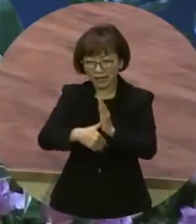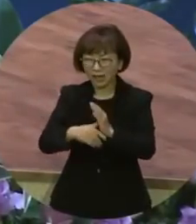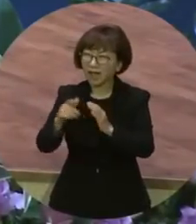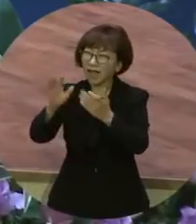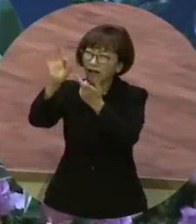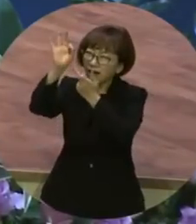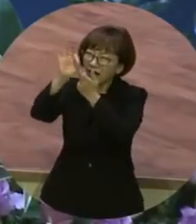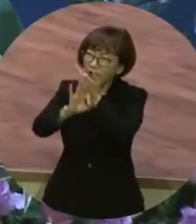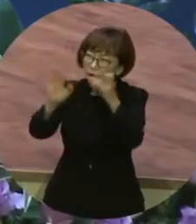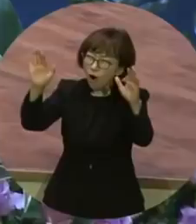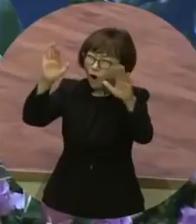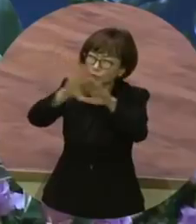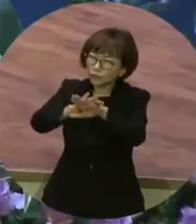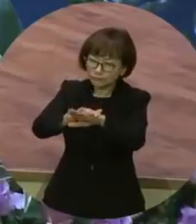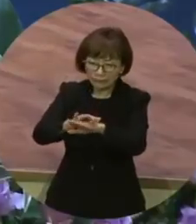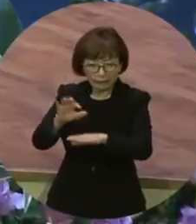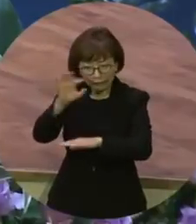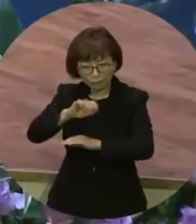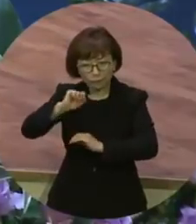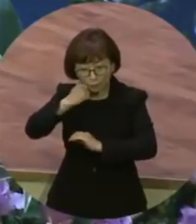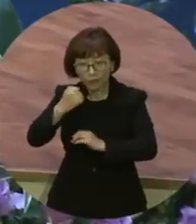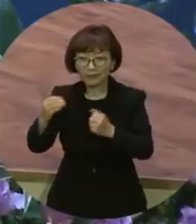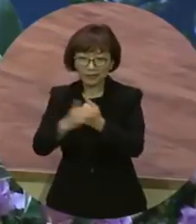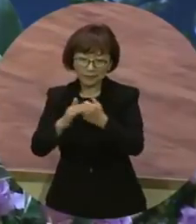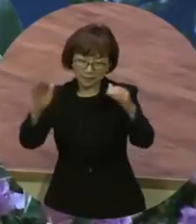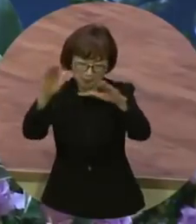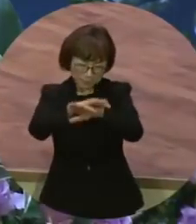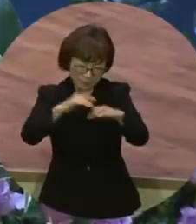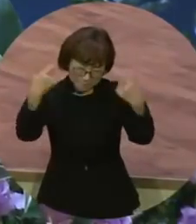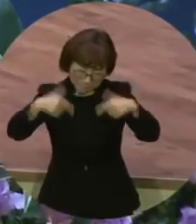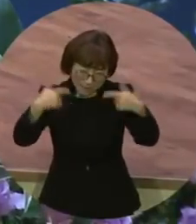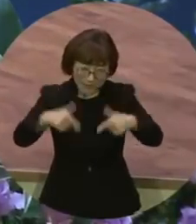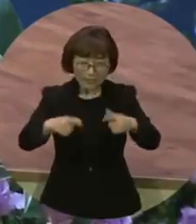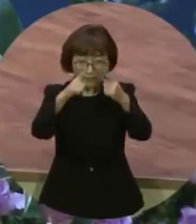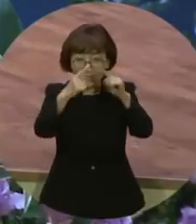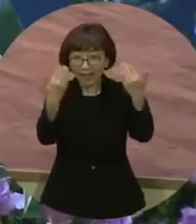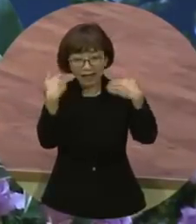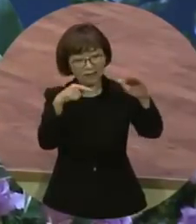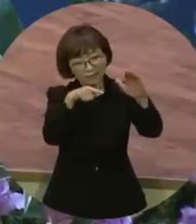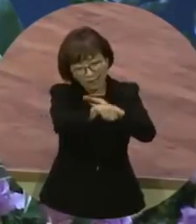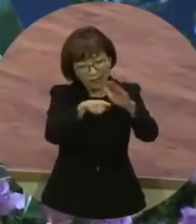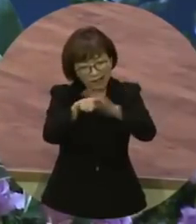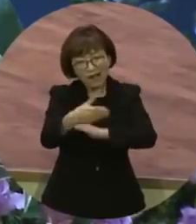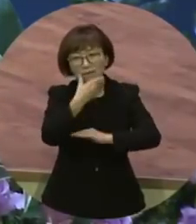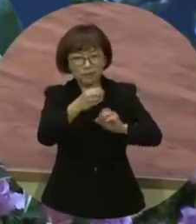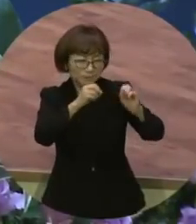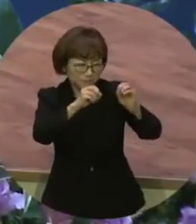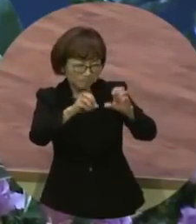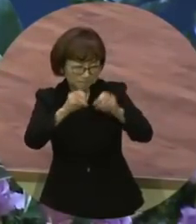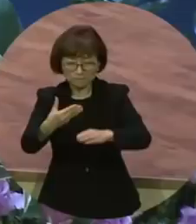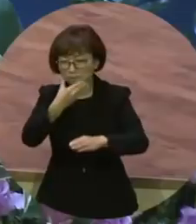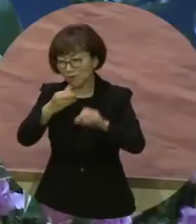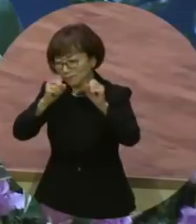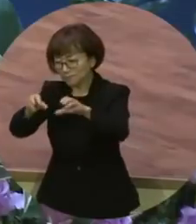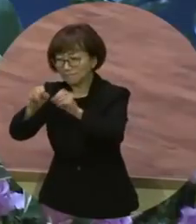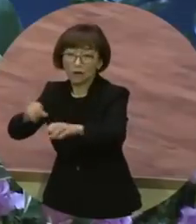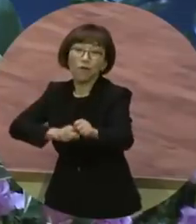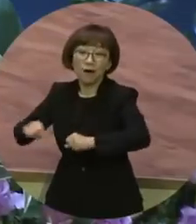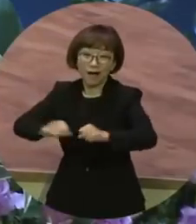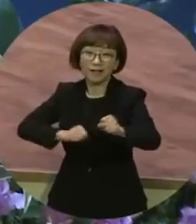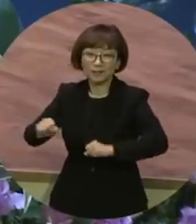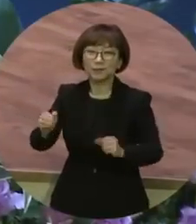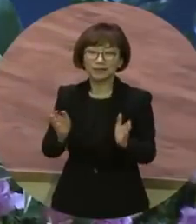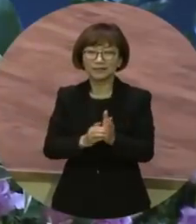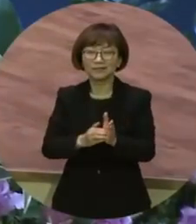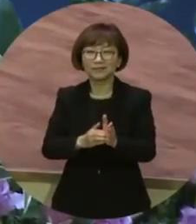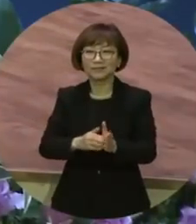갔어요. 매일 갔습니다. 심지어 목사님들은 안 가도 저희 대학생들은 막 가가지고 캠프인도 하고 막